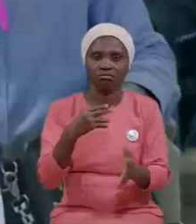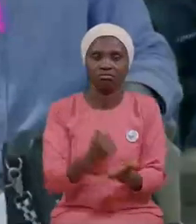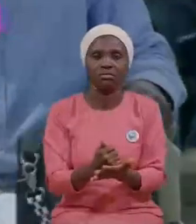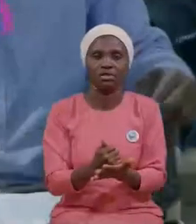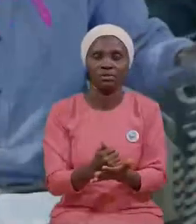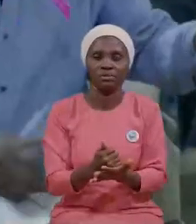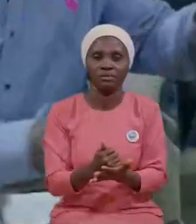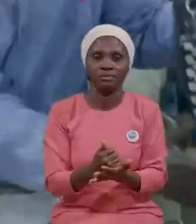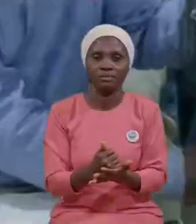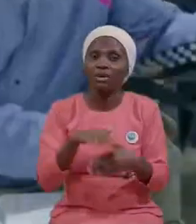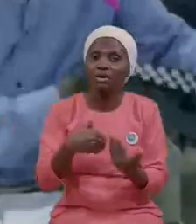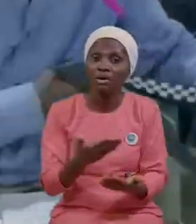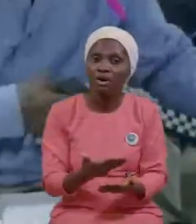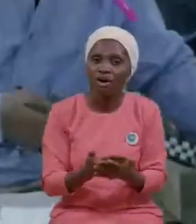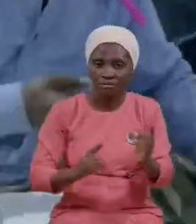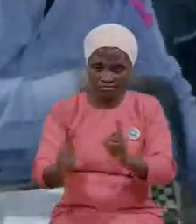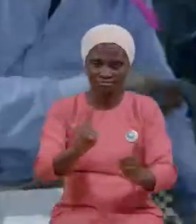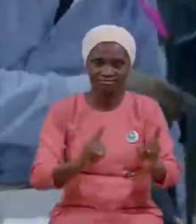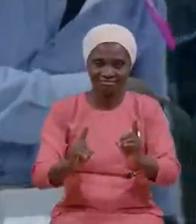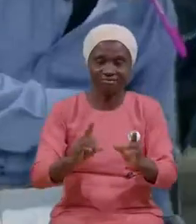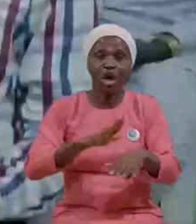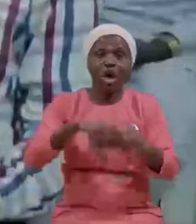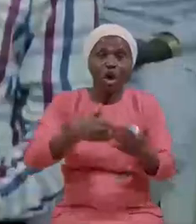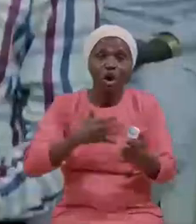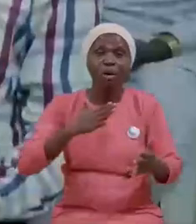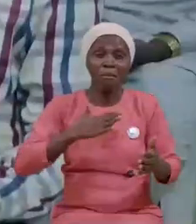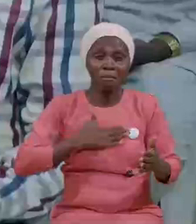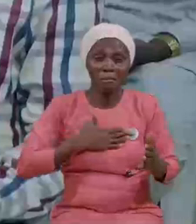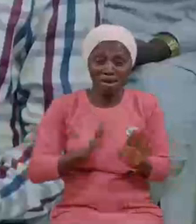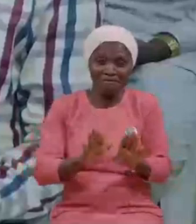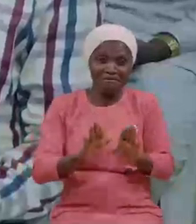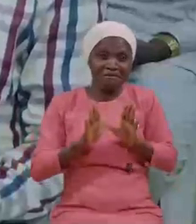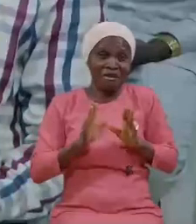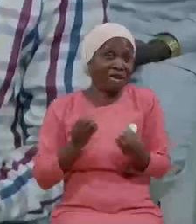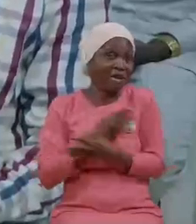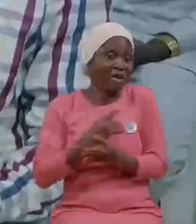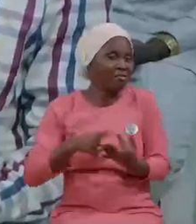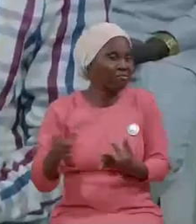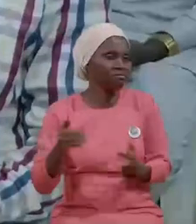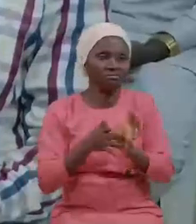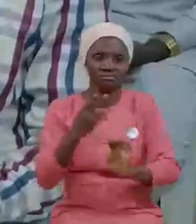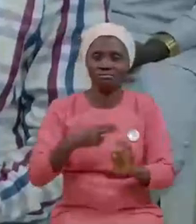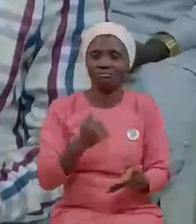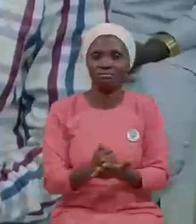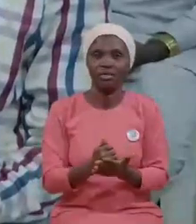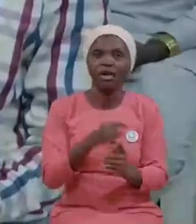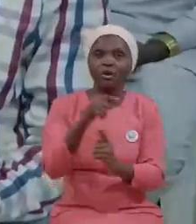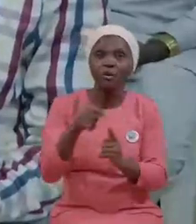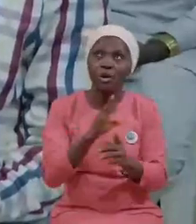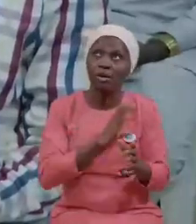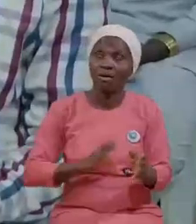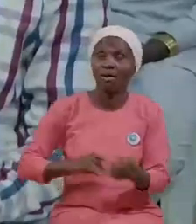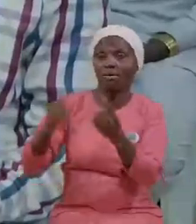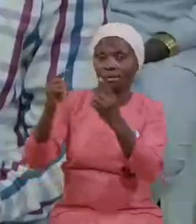Toutes mes craintes sont ôtées. Quand Christ vient, le Sauveur,